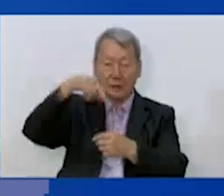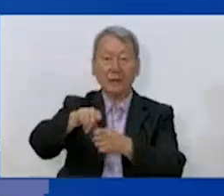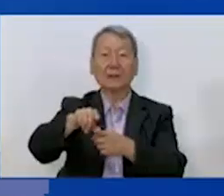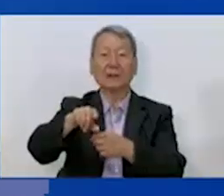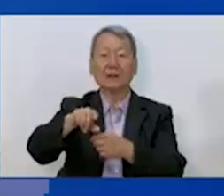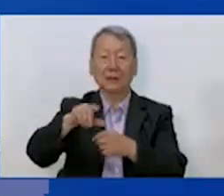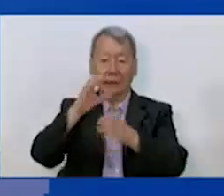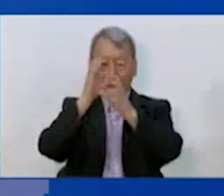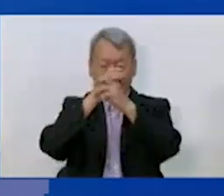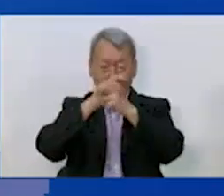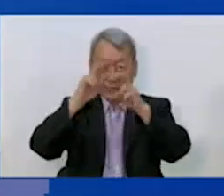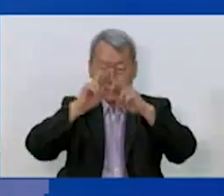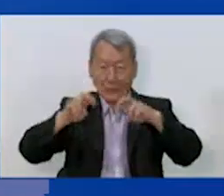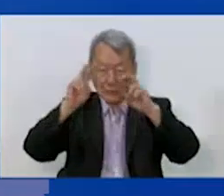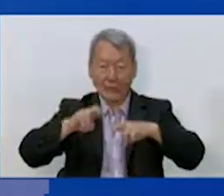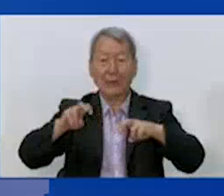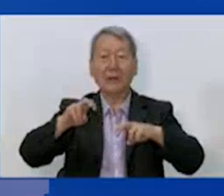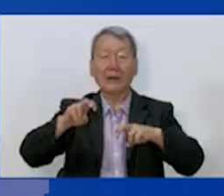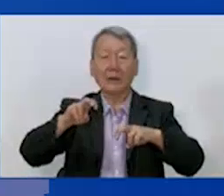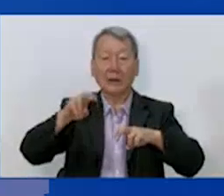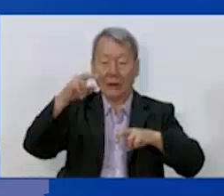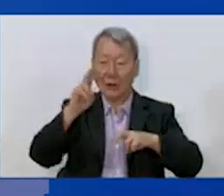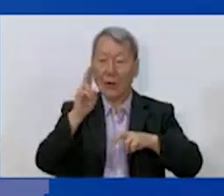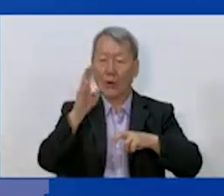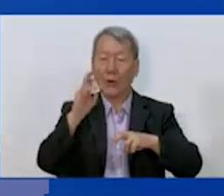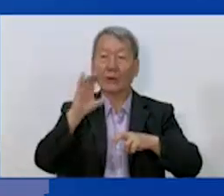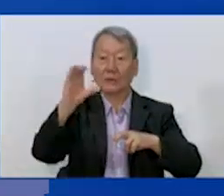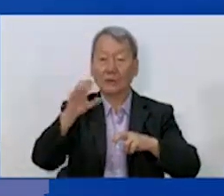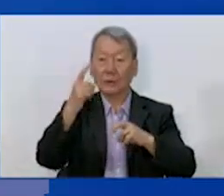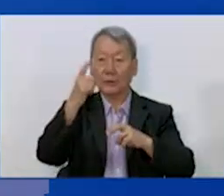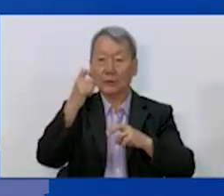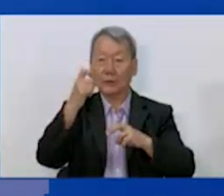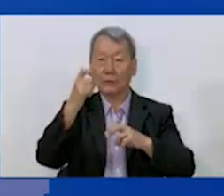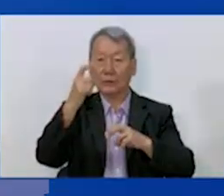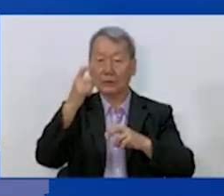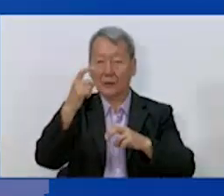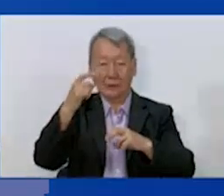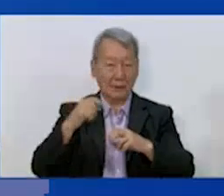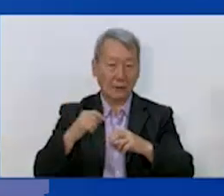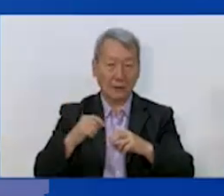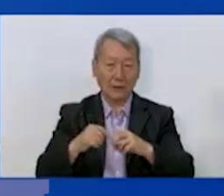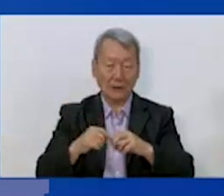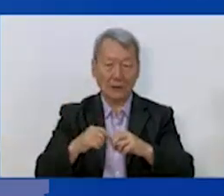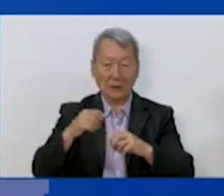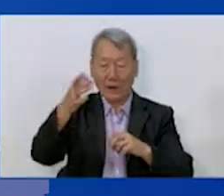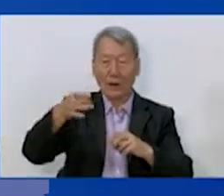Алардын ичинен лабораториялык тастыкталган учурлардын саны 107 түзүп,